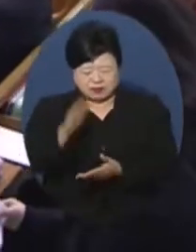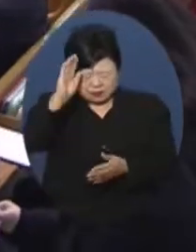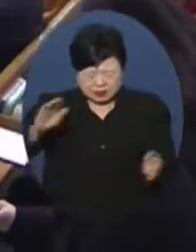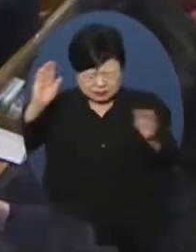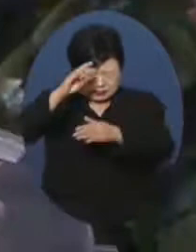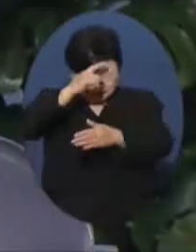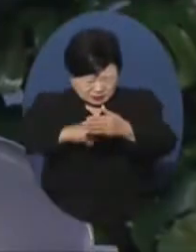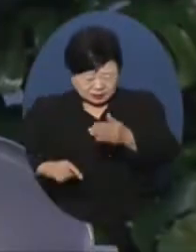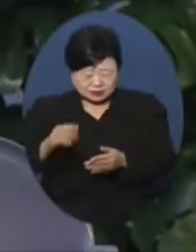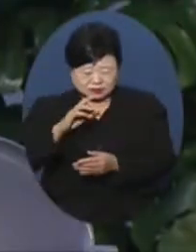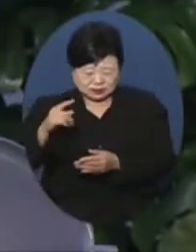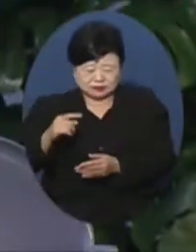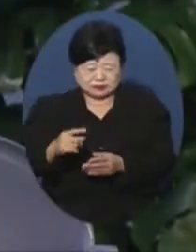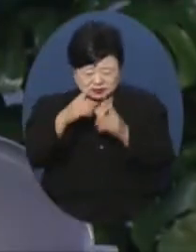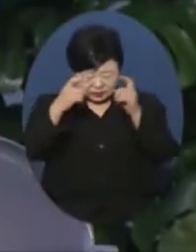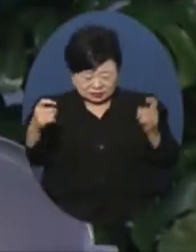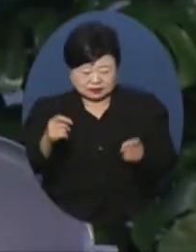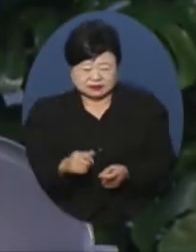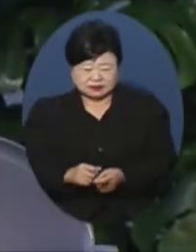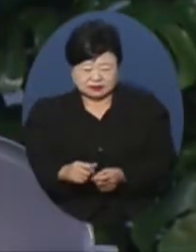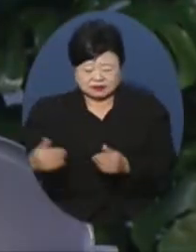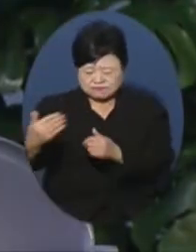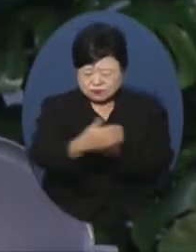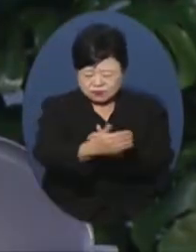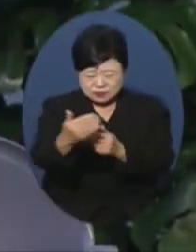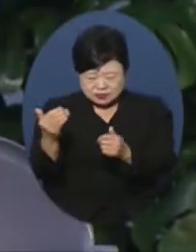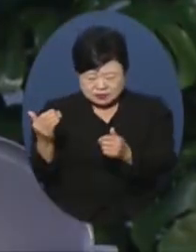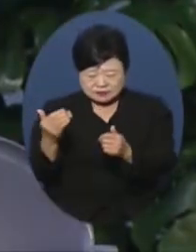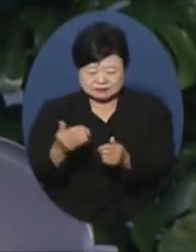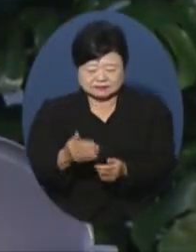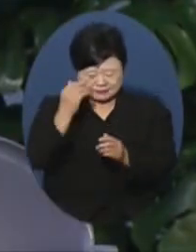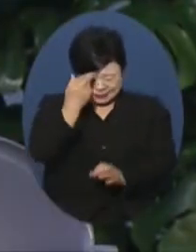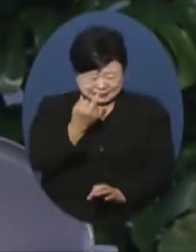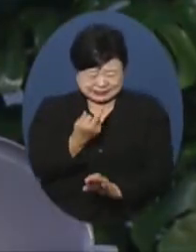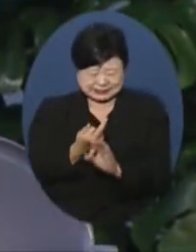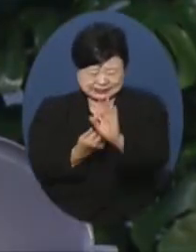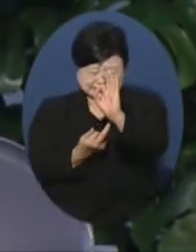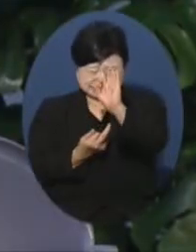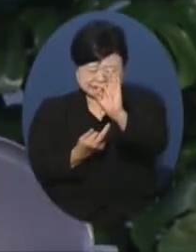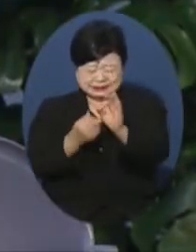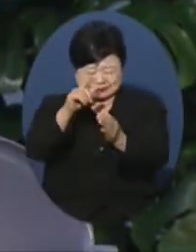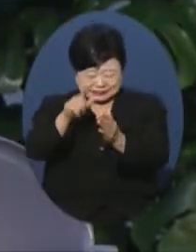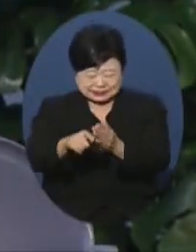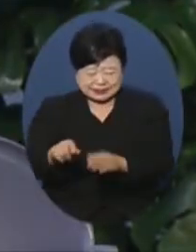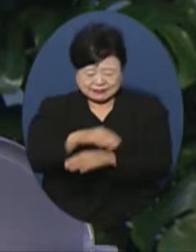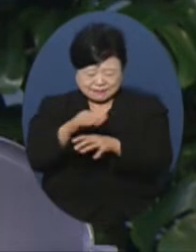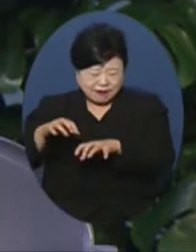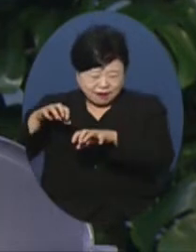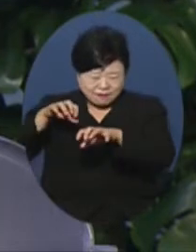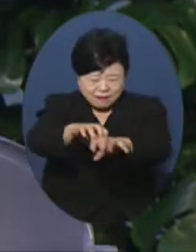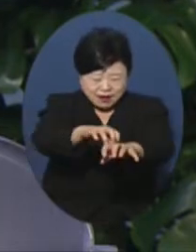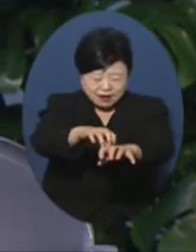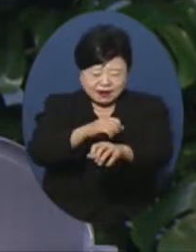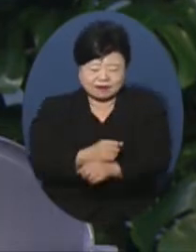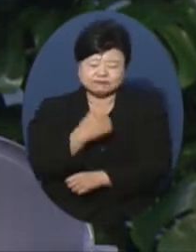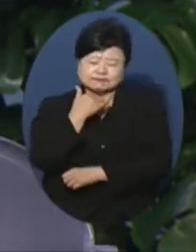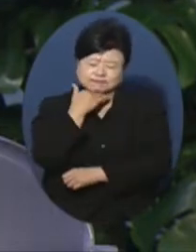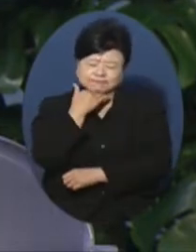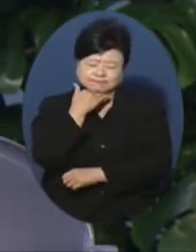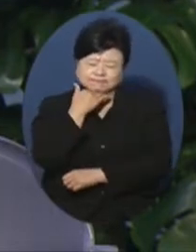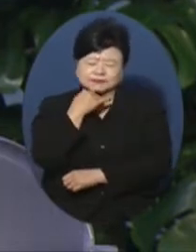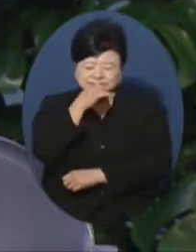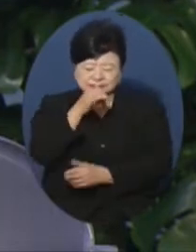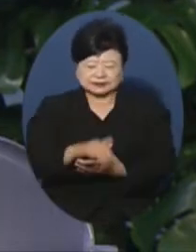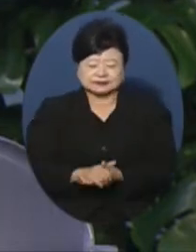밤새 도단성을 깊게 포위하고 날이 밝으면 총공격을 하려고